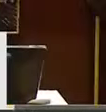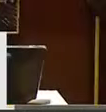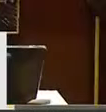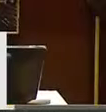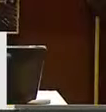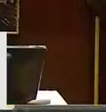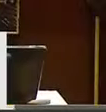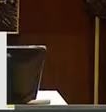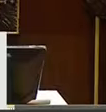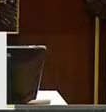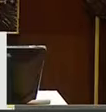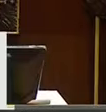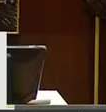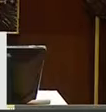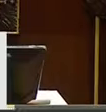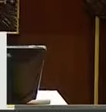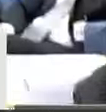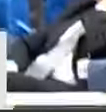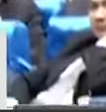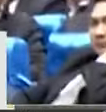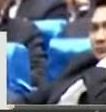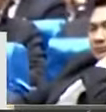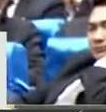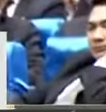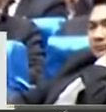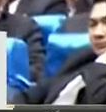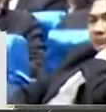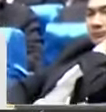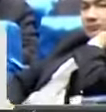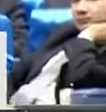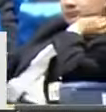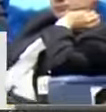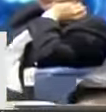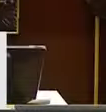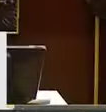110พลเอกฉัตรชัยสาริกัลยะ พลเอกประยุทธ์จันทร์โอชาครับ